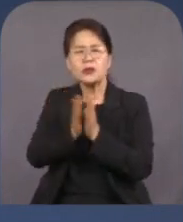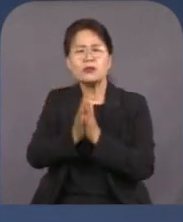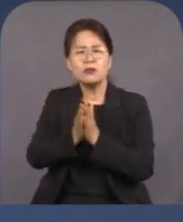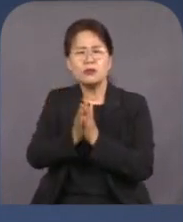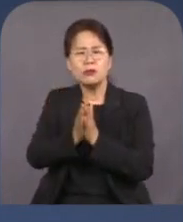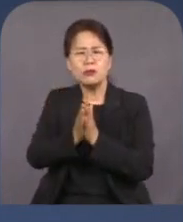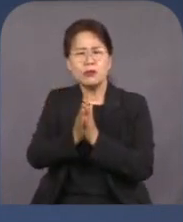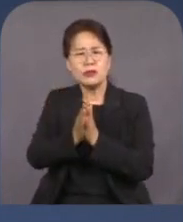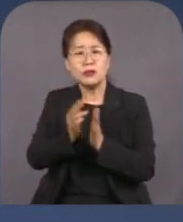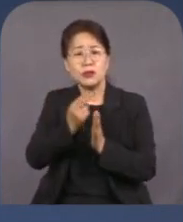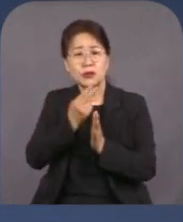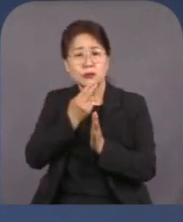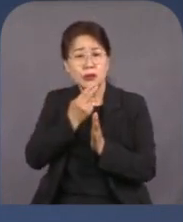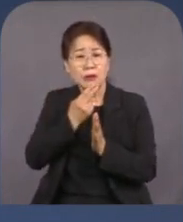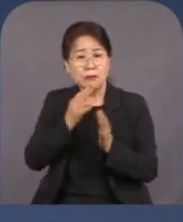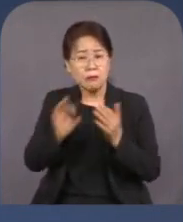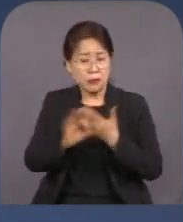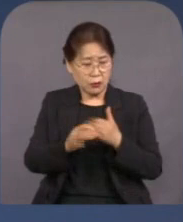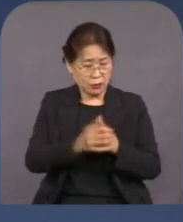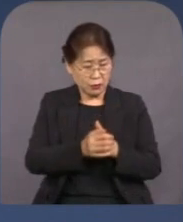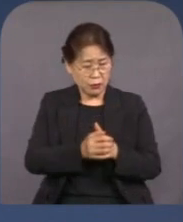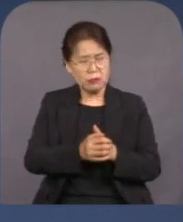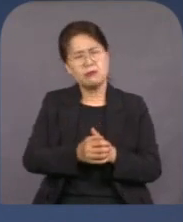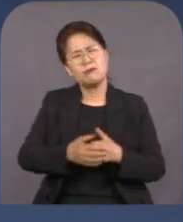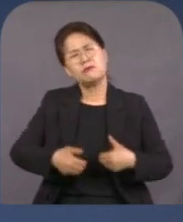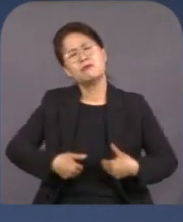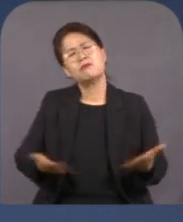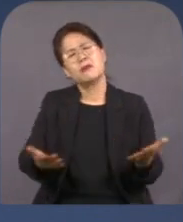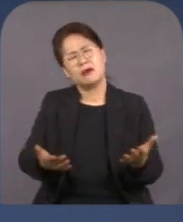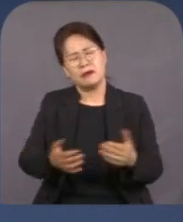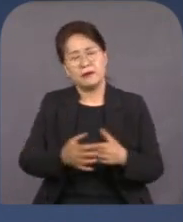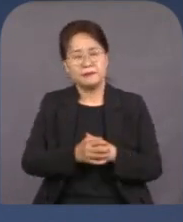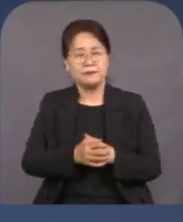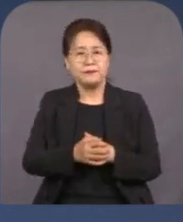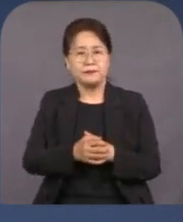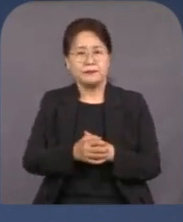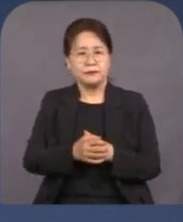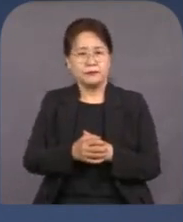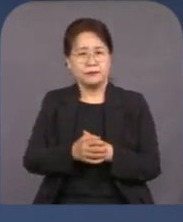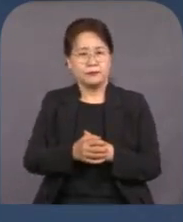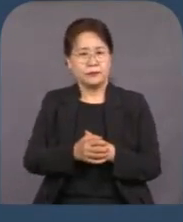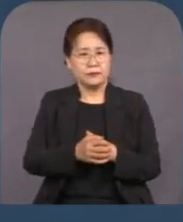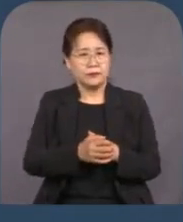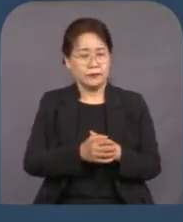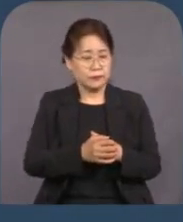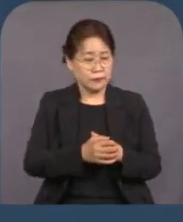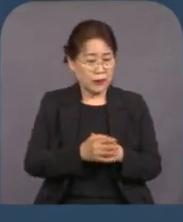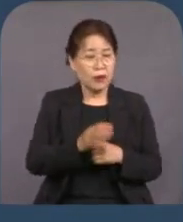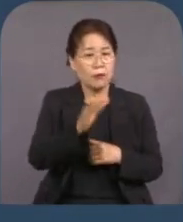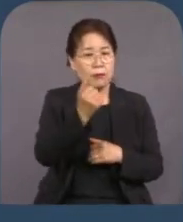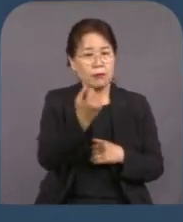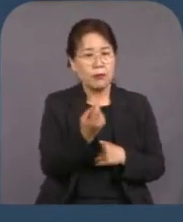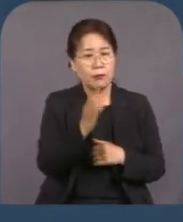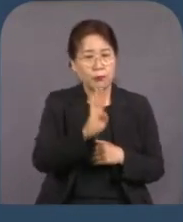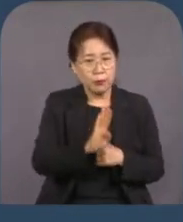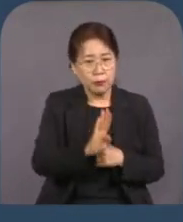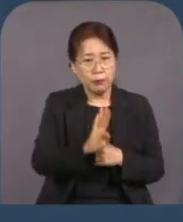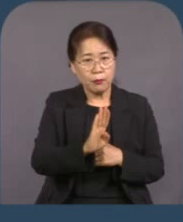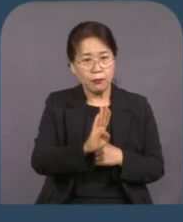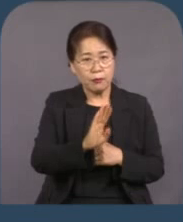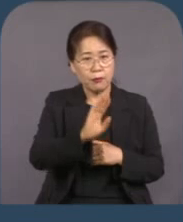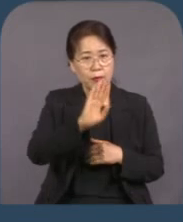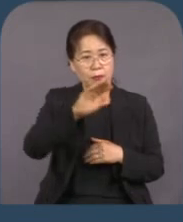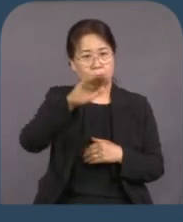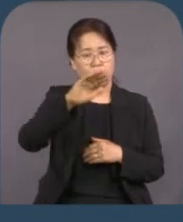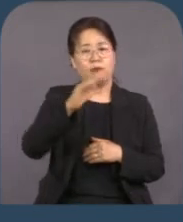전신갑주는 아무 의미가 없어지는 것입니다 그래서 폴캐스라고 하는 사람은 이런 말을 했어요